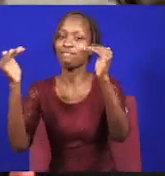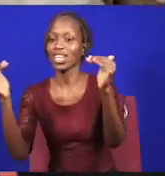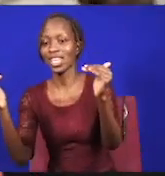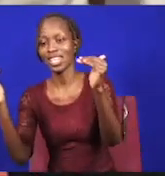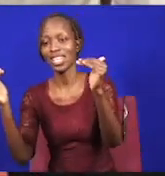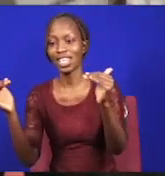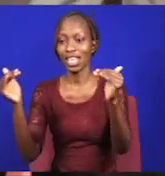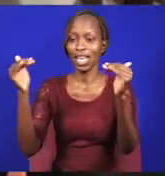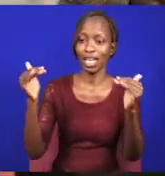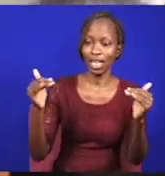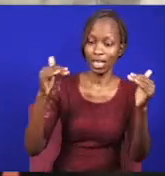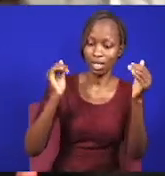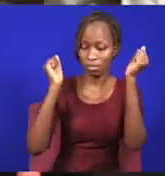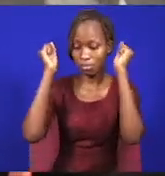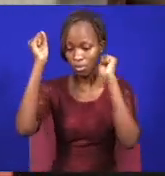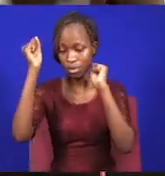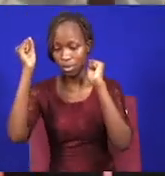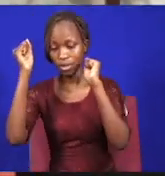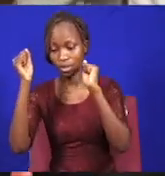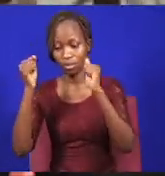Askari wakashikwa na hofu,